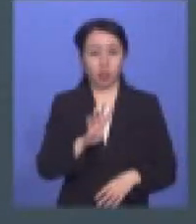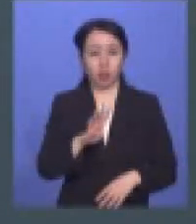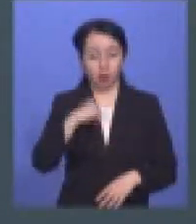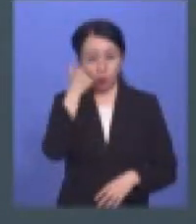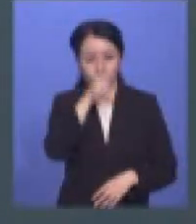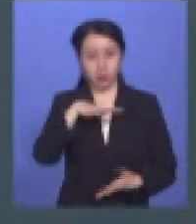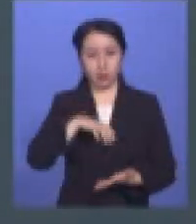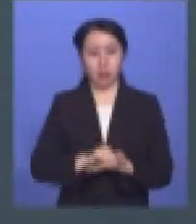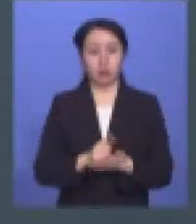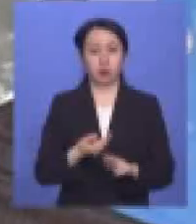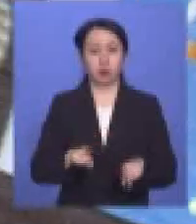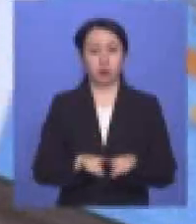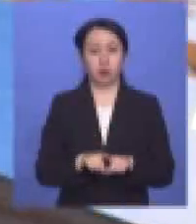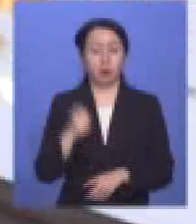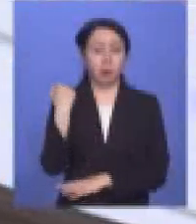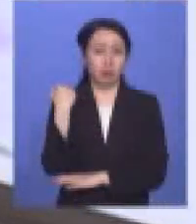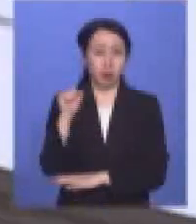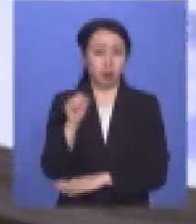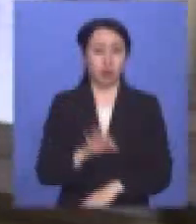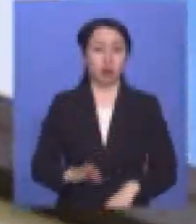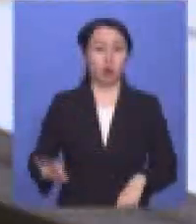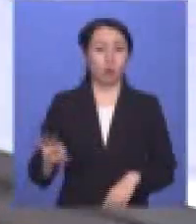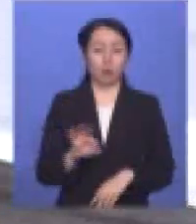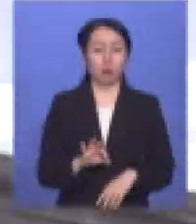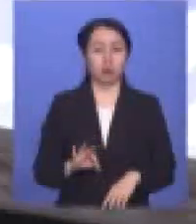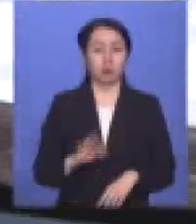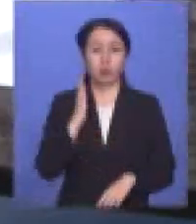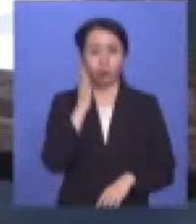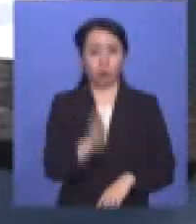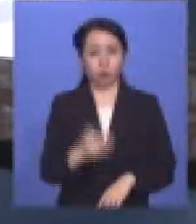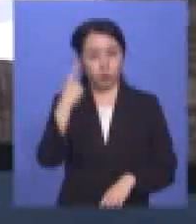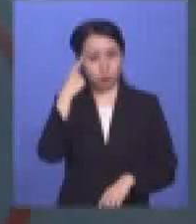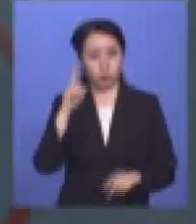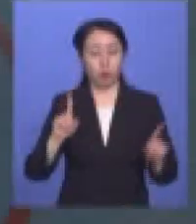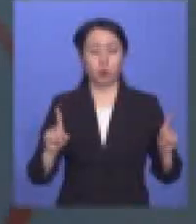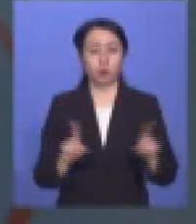также являемся призерами области. И в будущем, я думаю, что